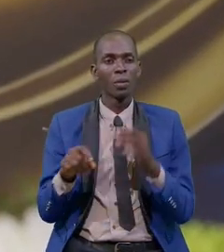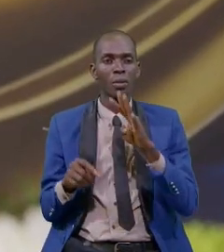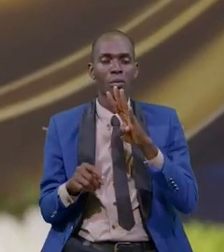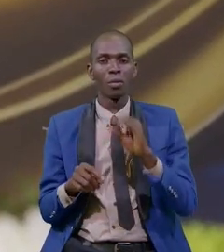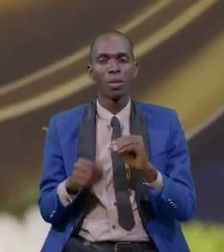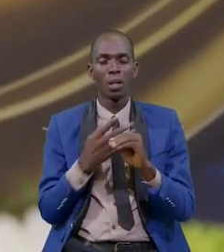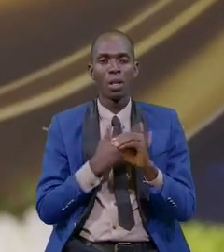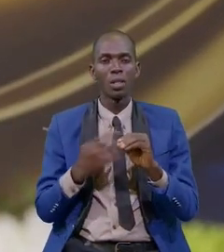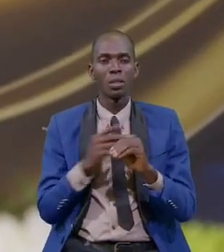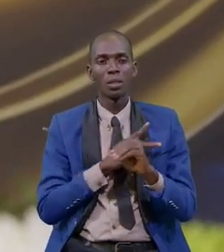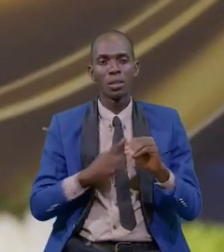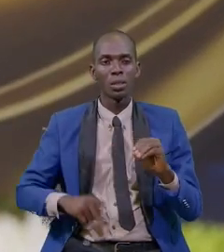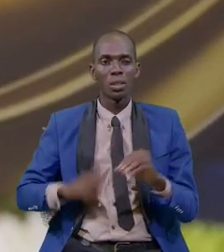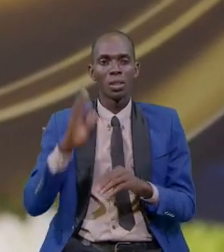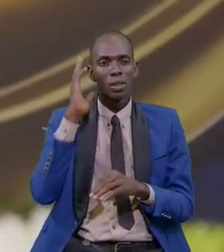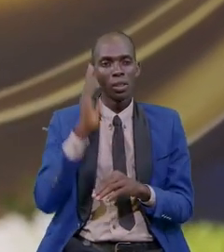Verset 40. Et le roi